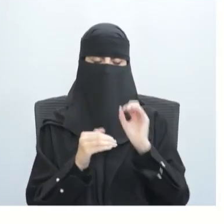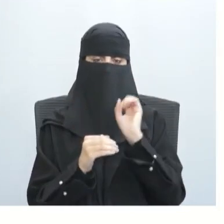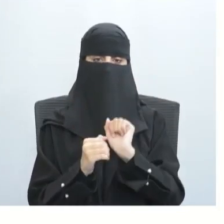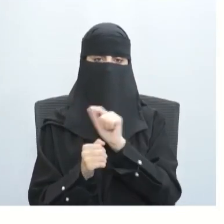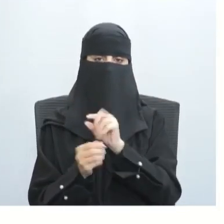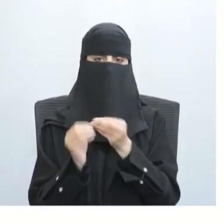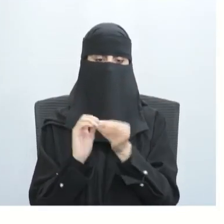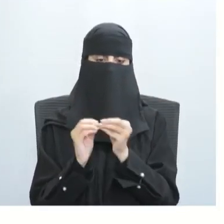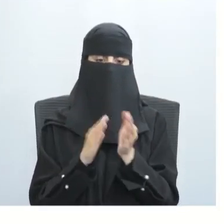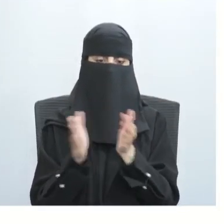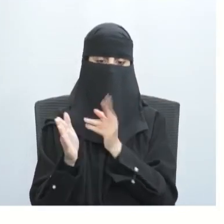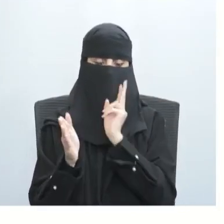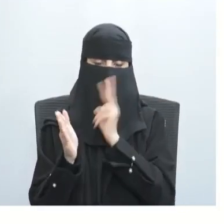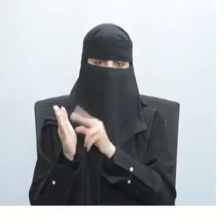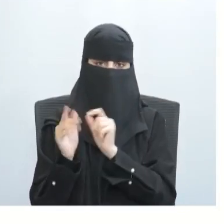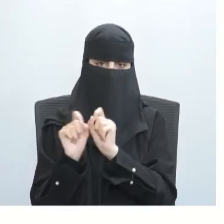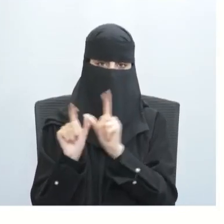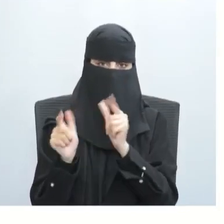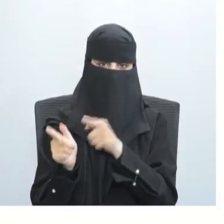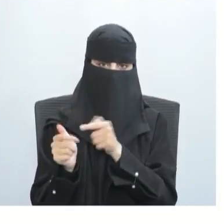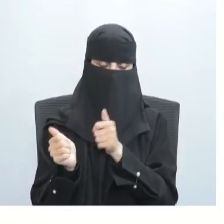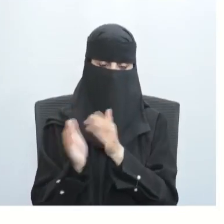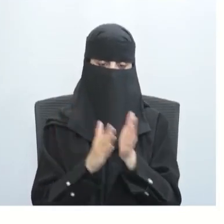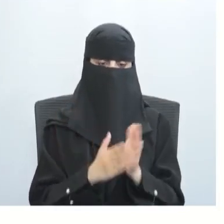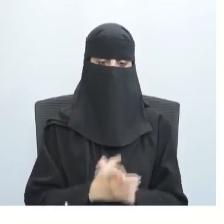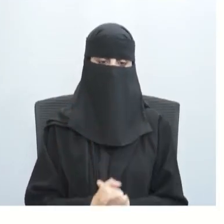على الجانب الايمن من المخطط الزمني